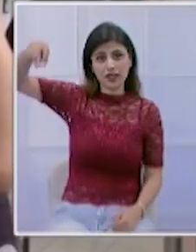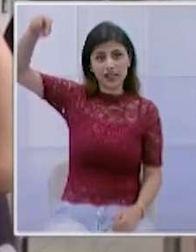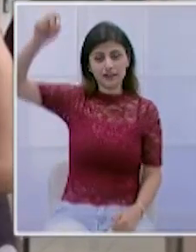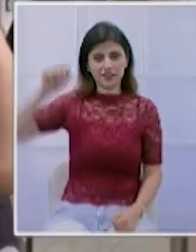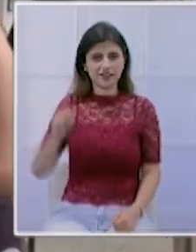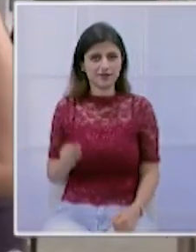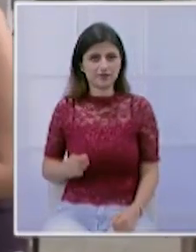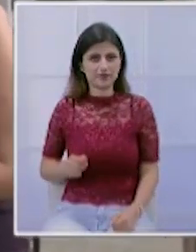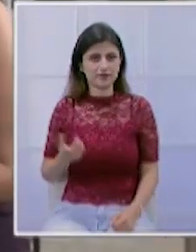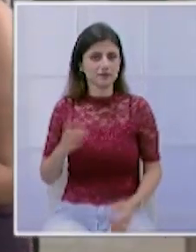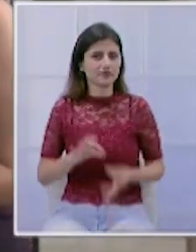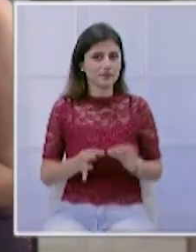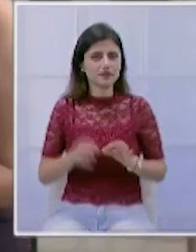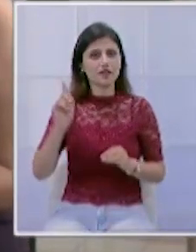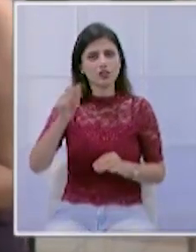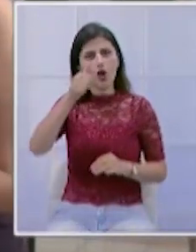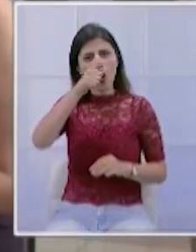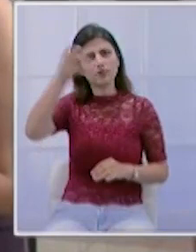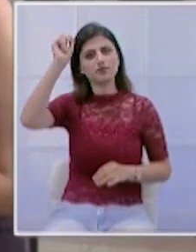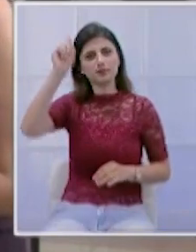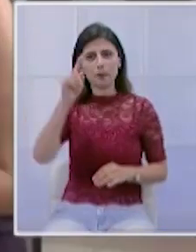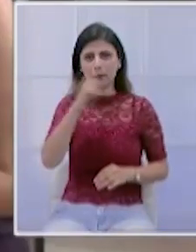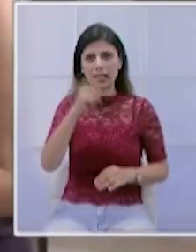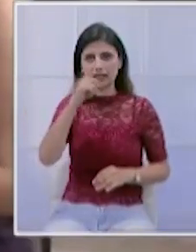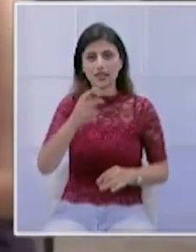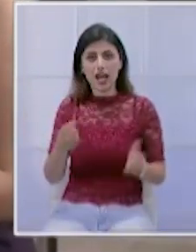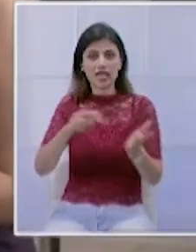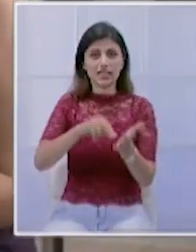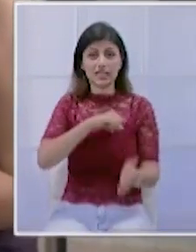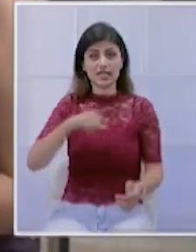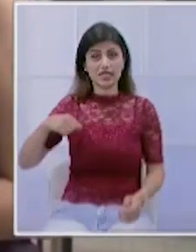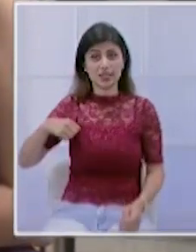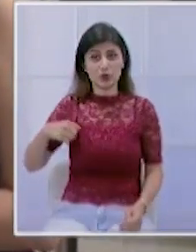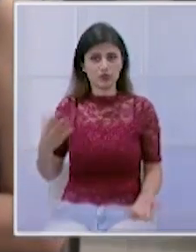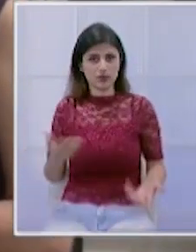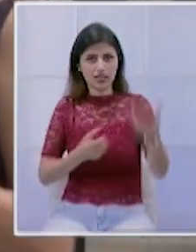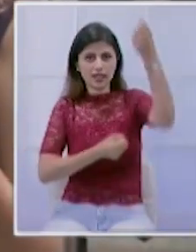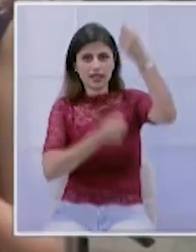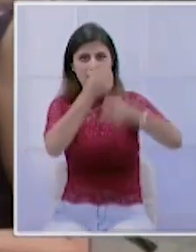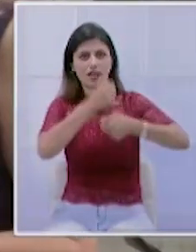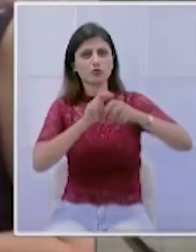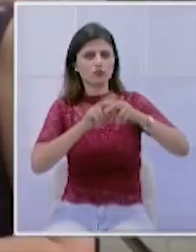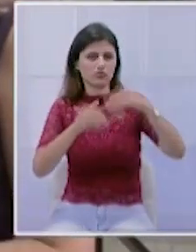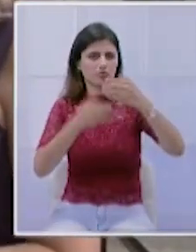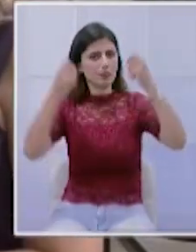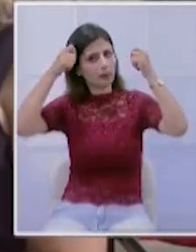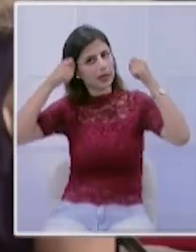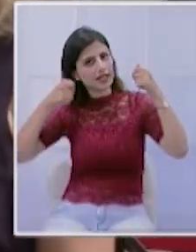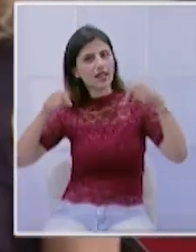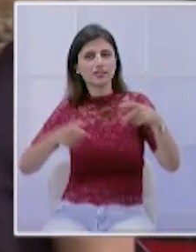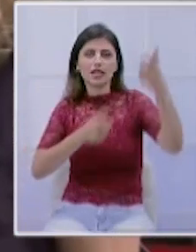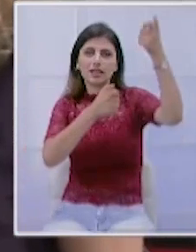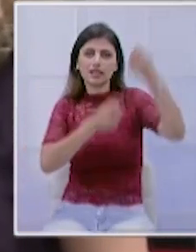mincinos care a zis că s-a ridicat singur trăgându-se de păr. Ei bine, noi aici ne tragem de un lanț și reușim să ne ridicăm până la tavan